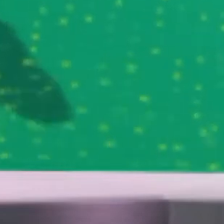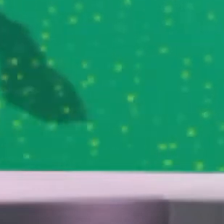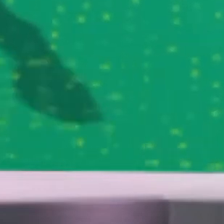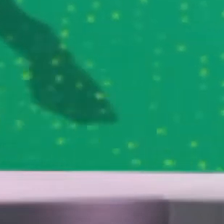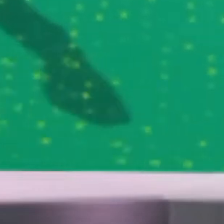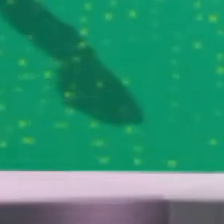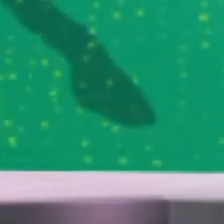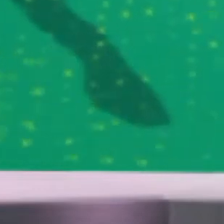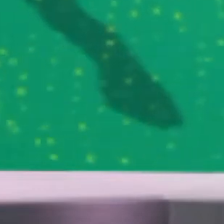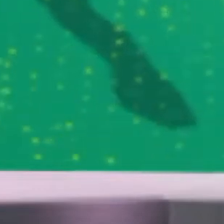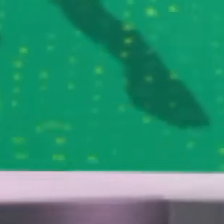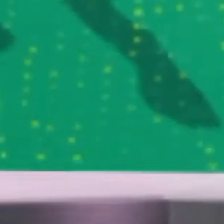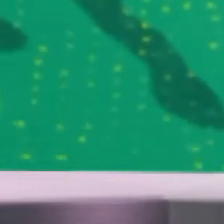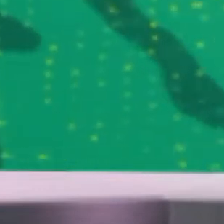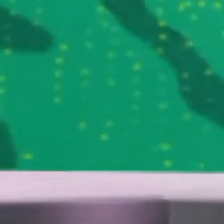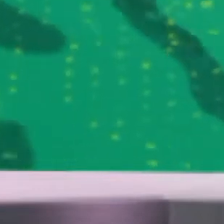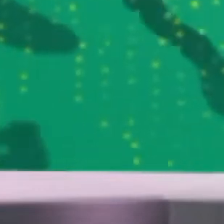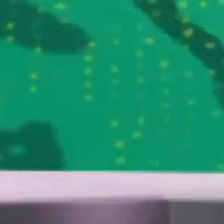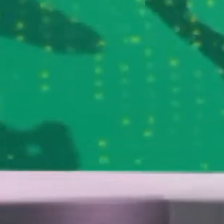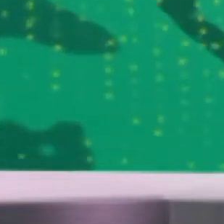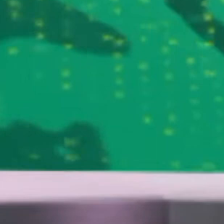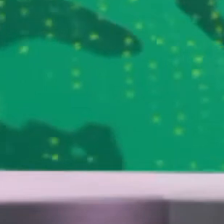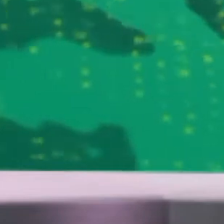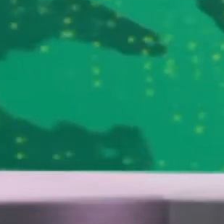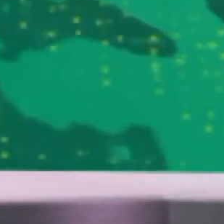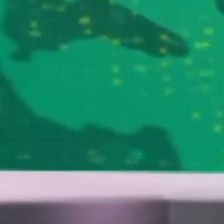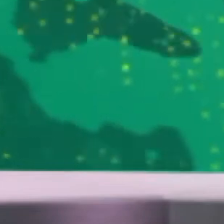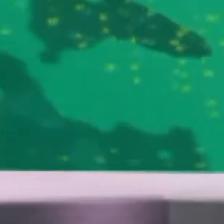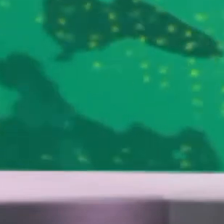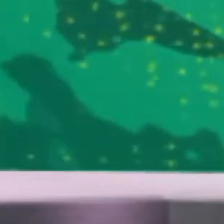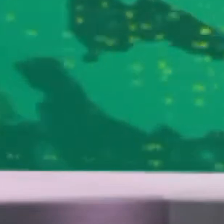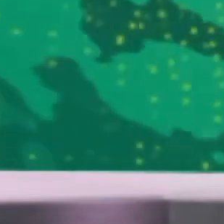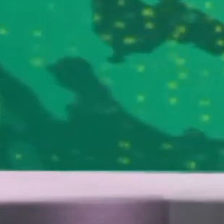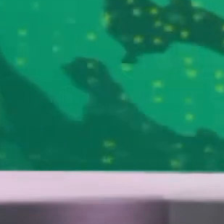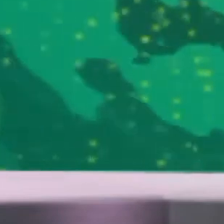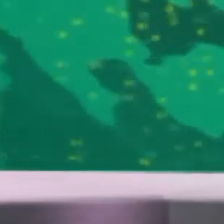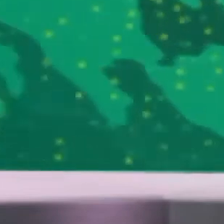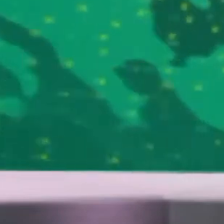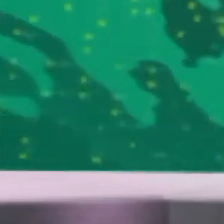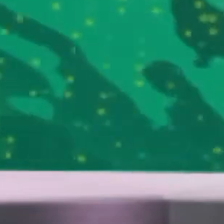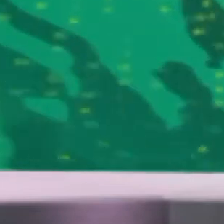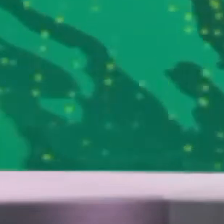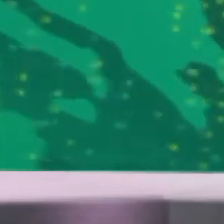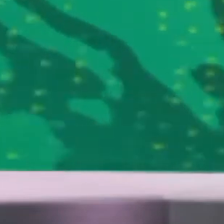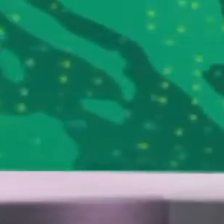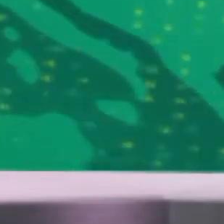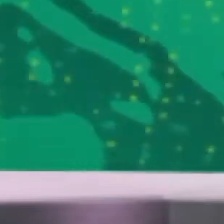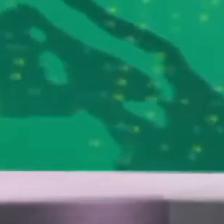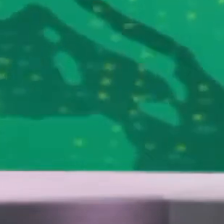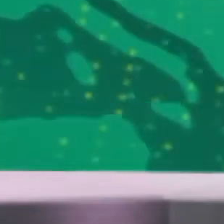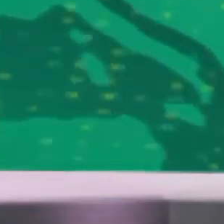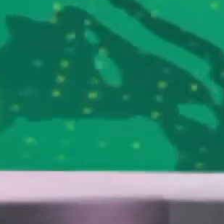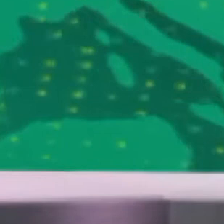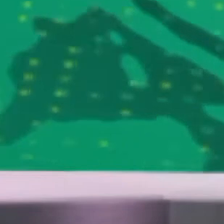де елбасыға денсаулық тіледі. Ол Қазақстанның тұңғыш президенті Нұрсұлтан Назарбаевтың тезірек сауығуына тілектеспіз. Екі еліміз